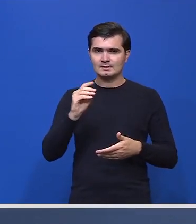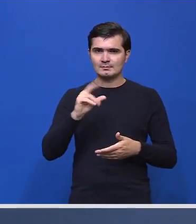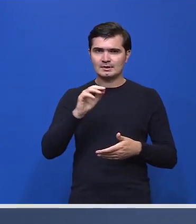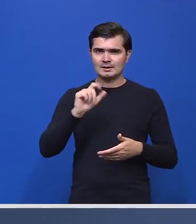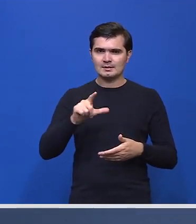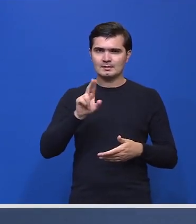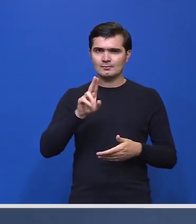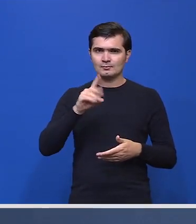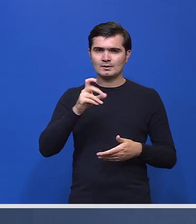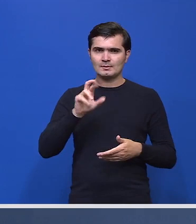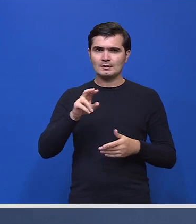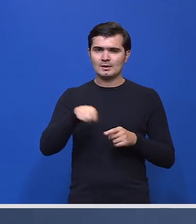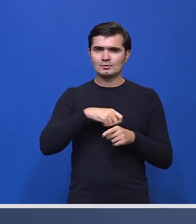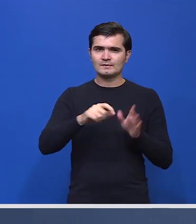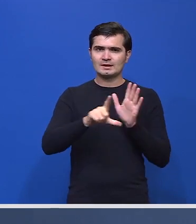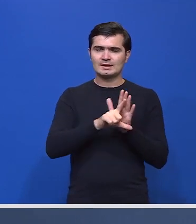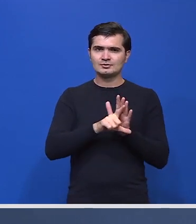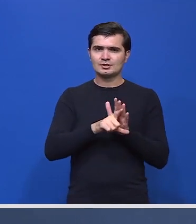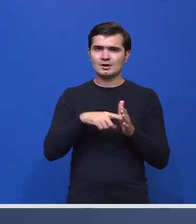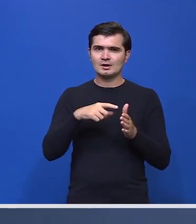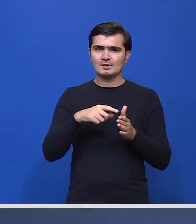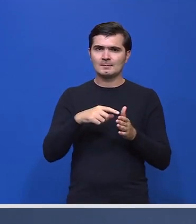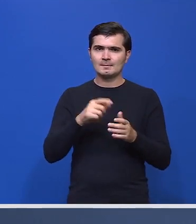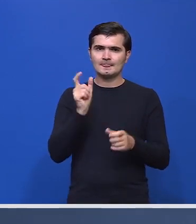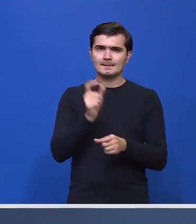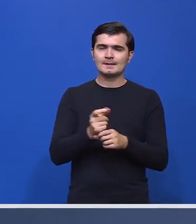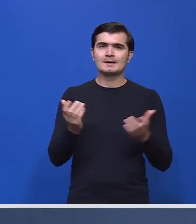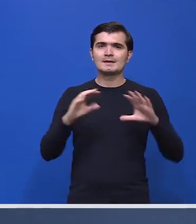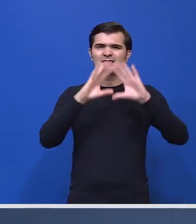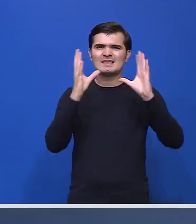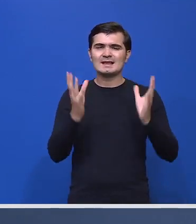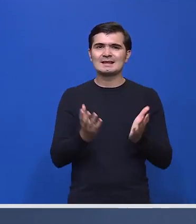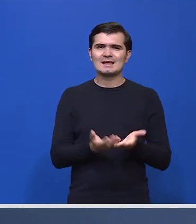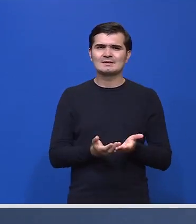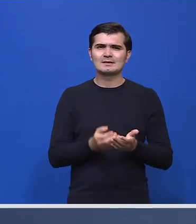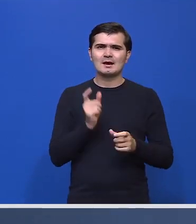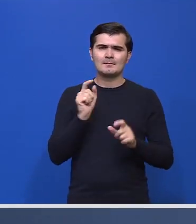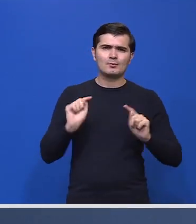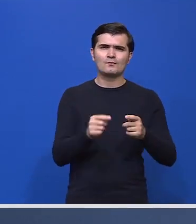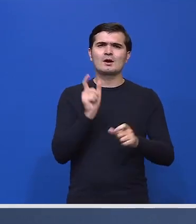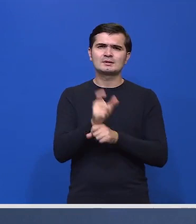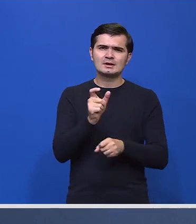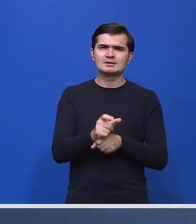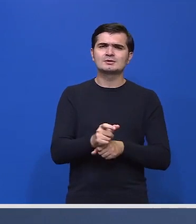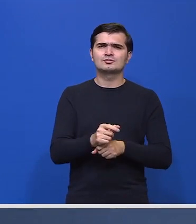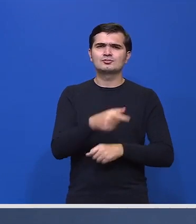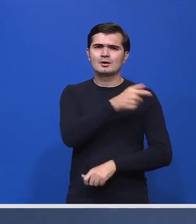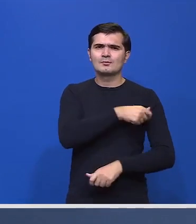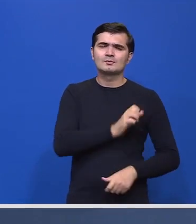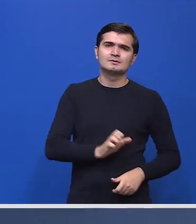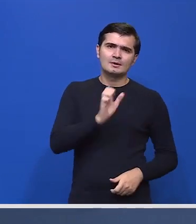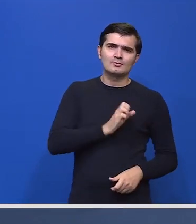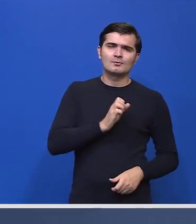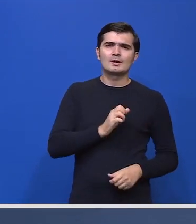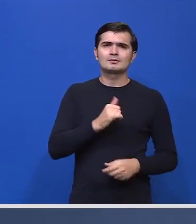legea avertizorilor de integritate, modificări care au stârnit numeroase critici pe plan intern și extern. inclusiv de la Comisia Europeană, inclusiv de la, din